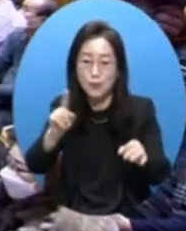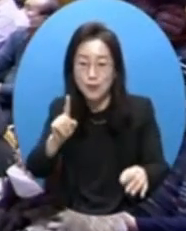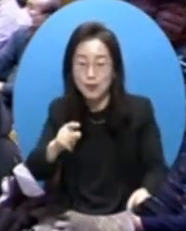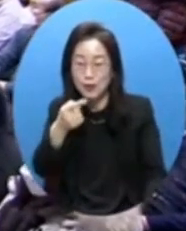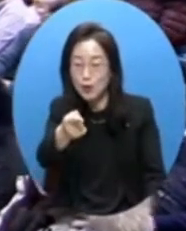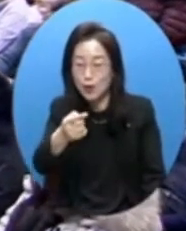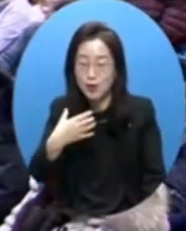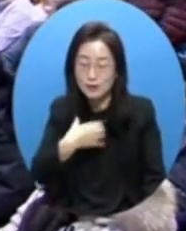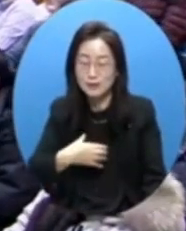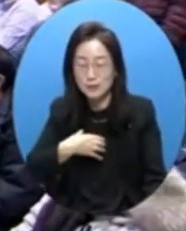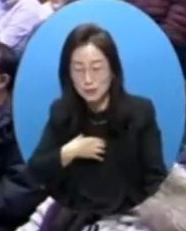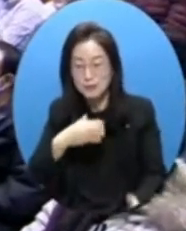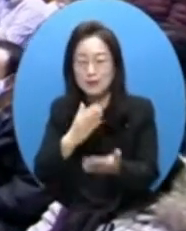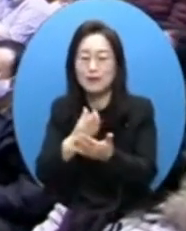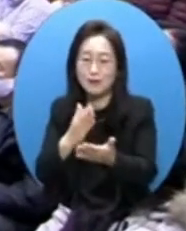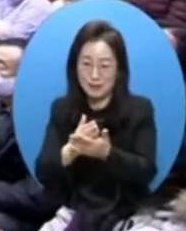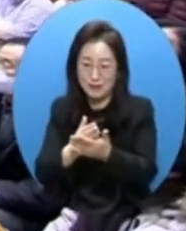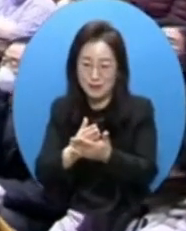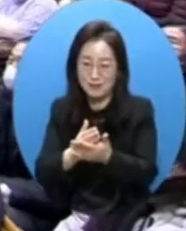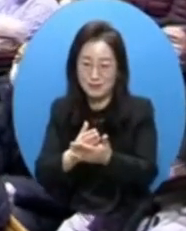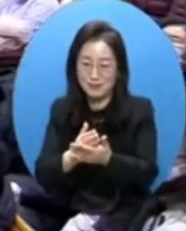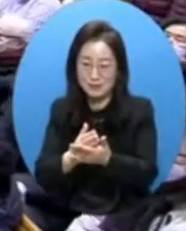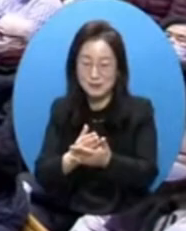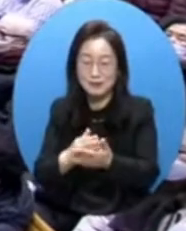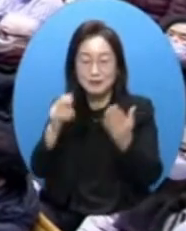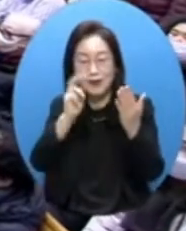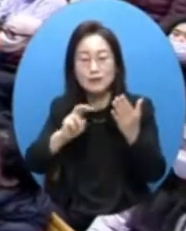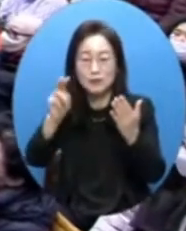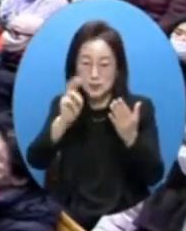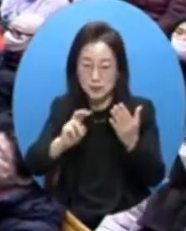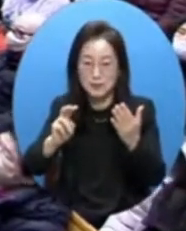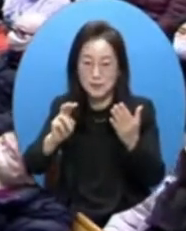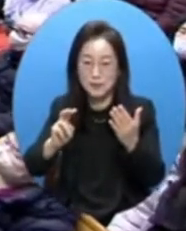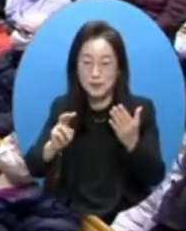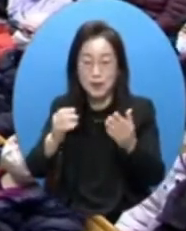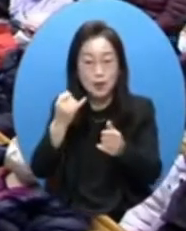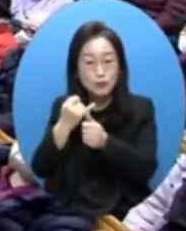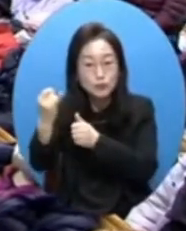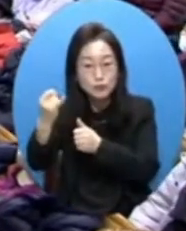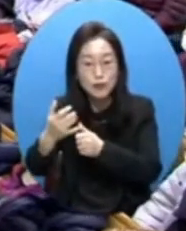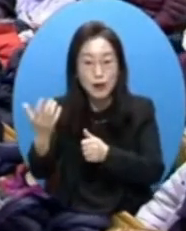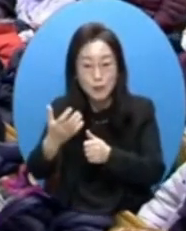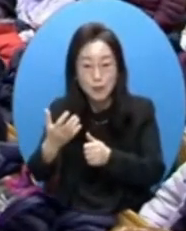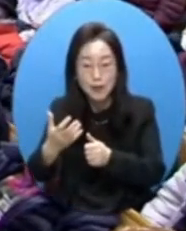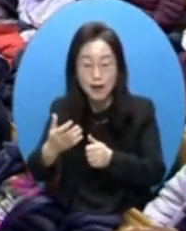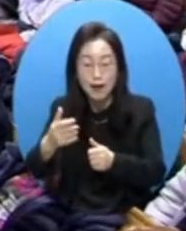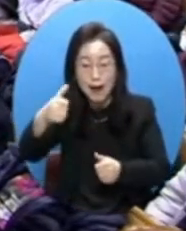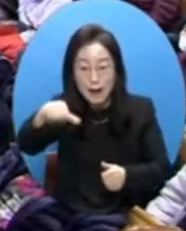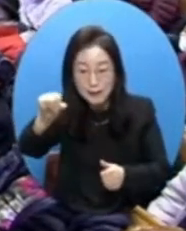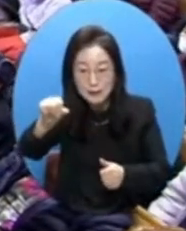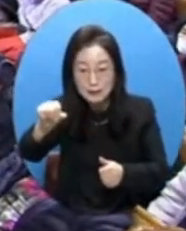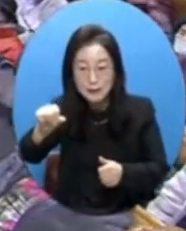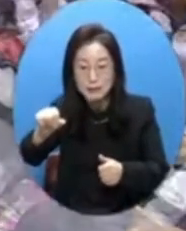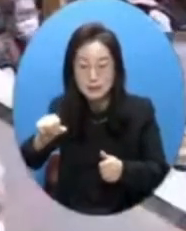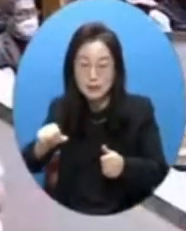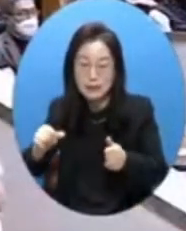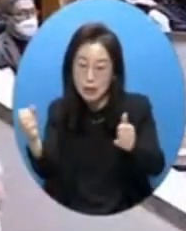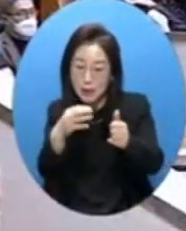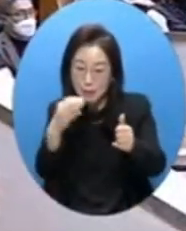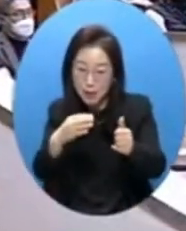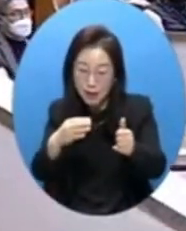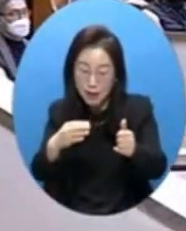걱정 말아라입니다. 그래서 이 찬송가가 이 부인이 아플 때 아들의 간증을 통해서 고백을 통해서